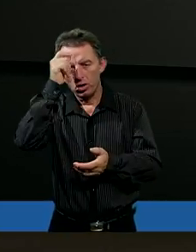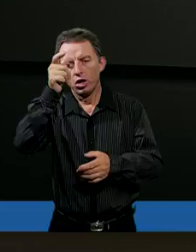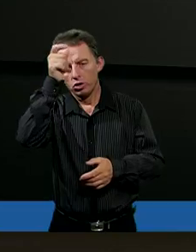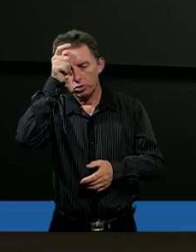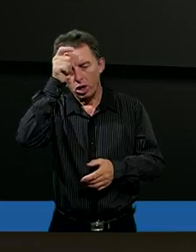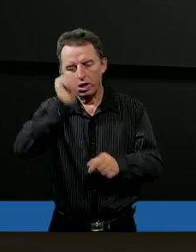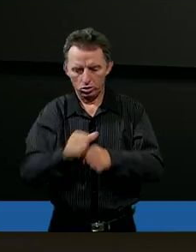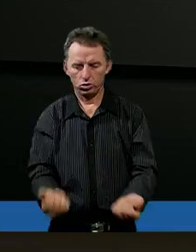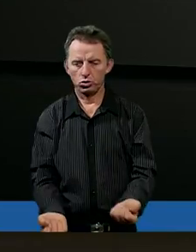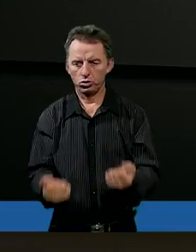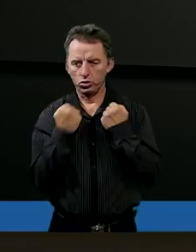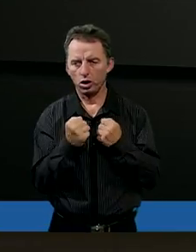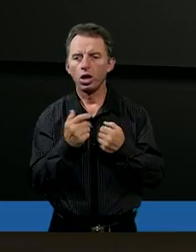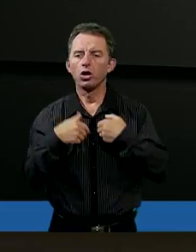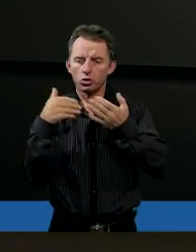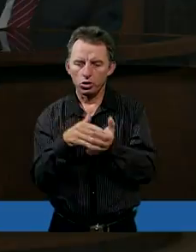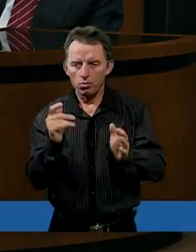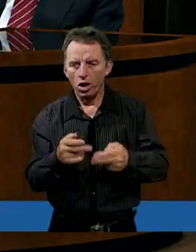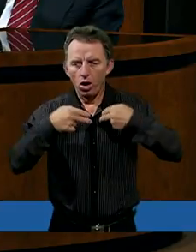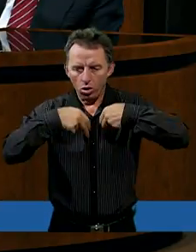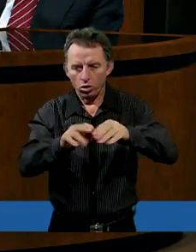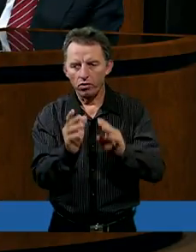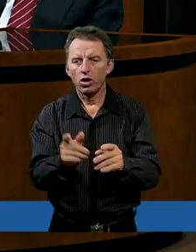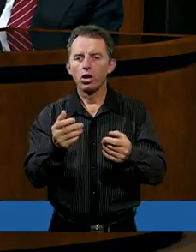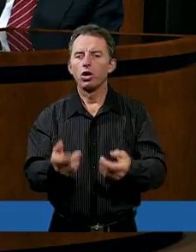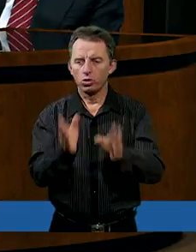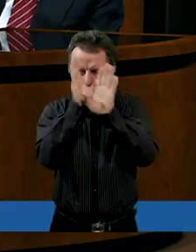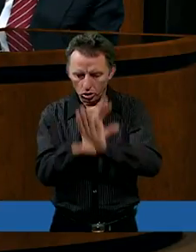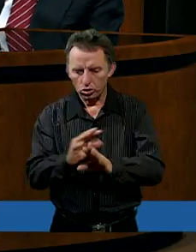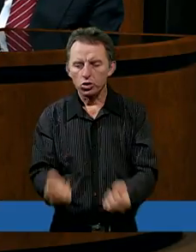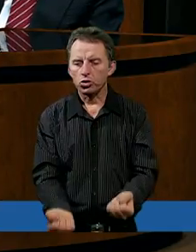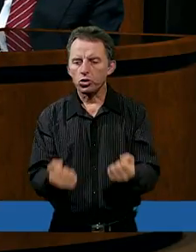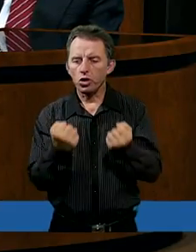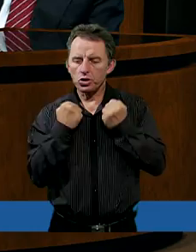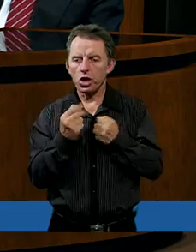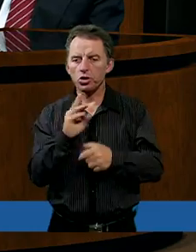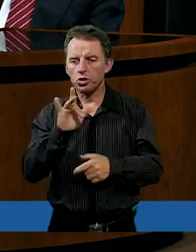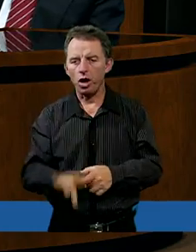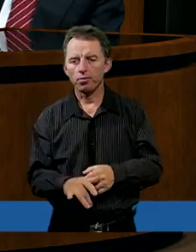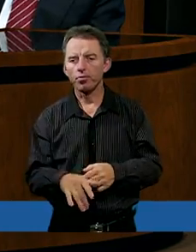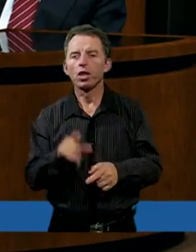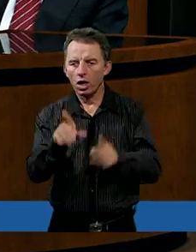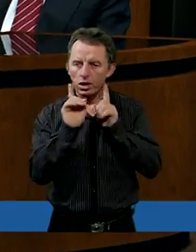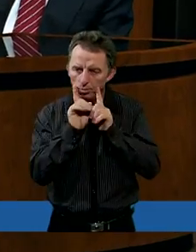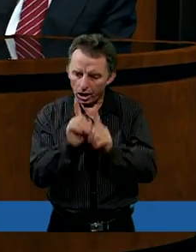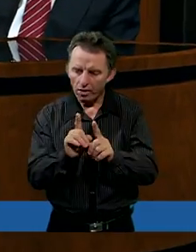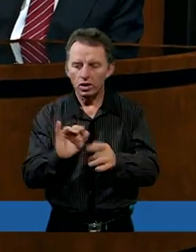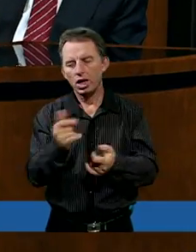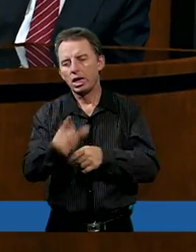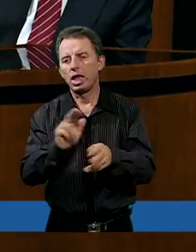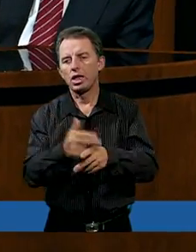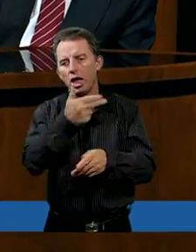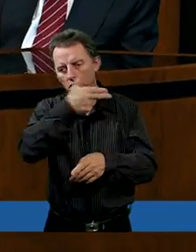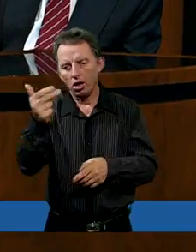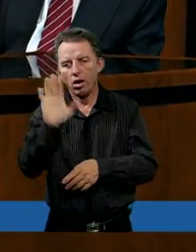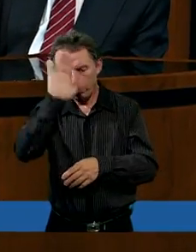szatan jest silny, więc trzeba oddawać cześć silniejszemu, tak? A jaka jest prawda na ten temat?